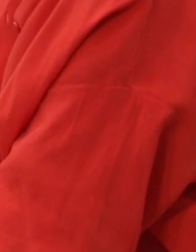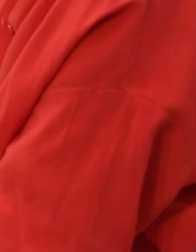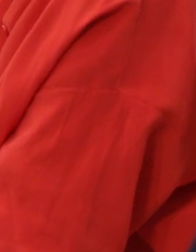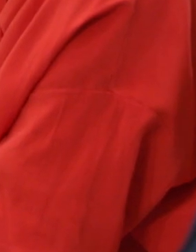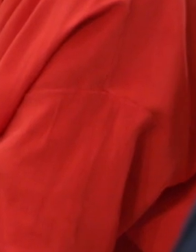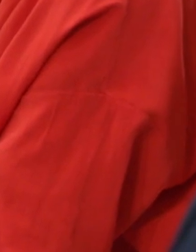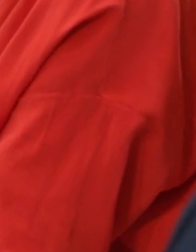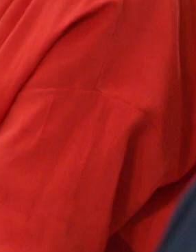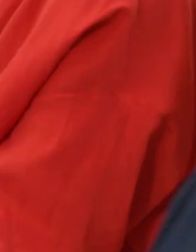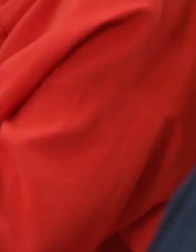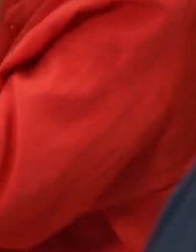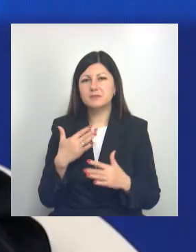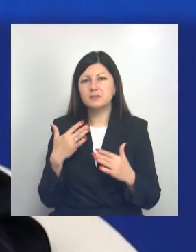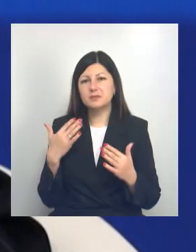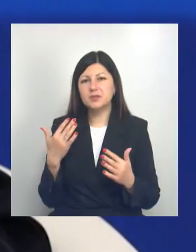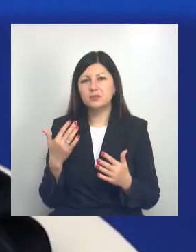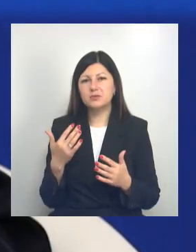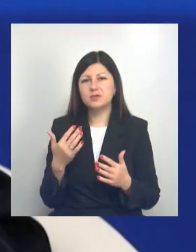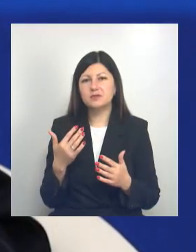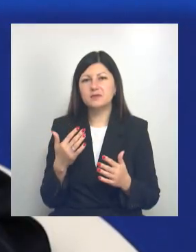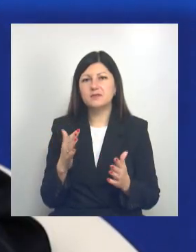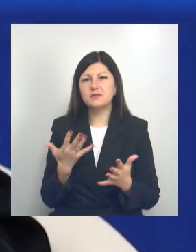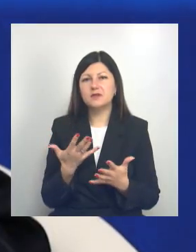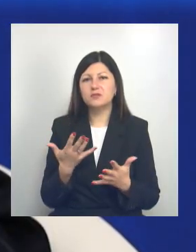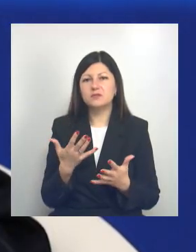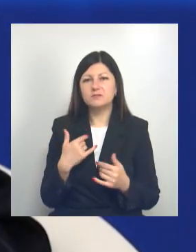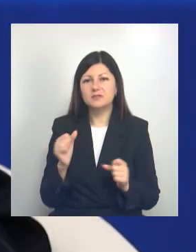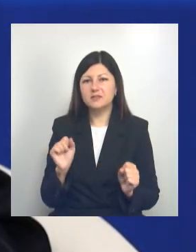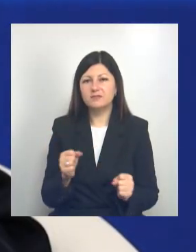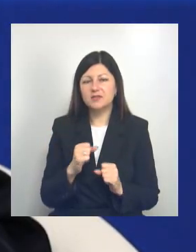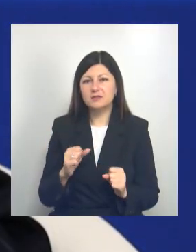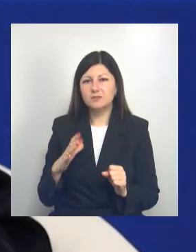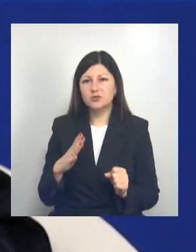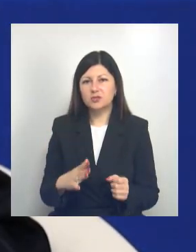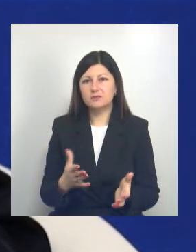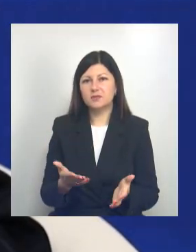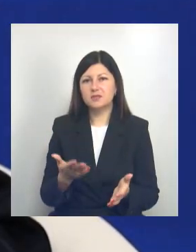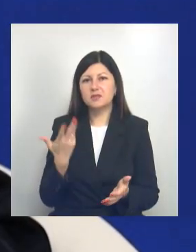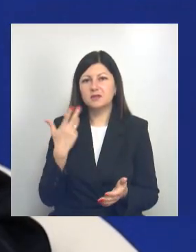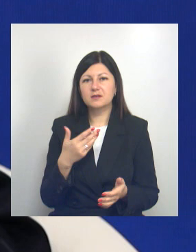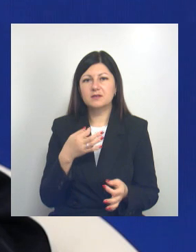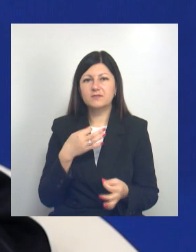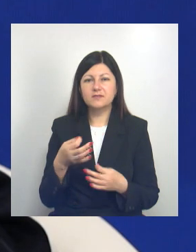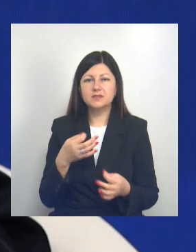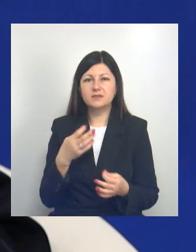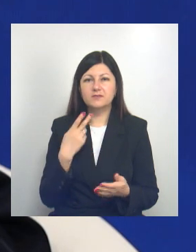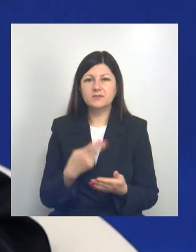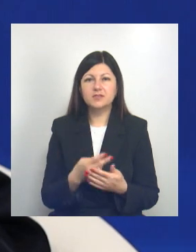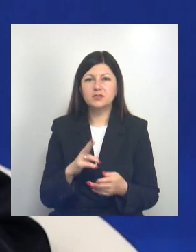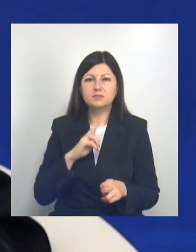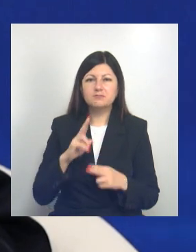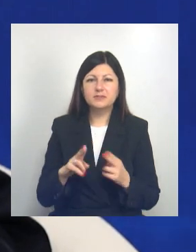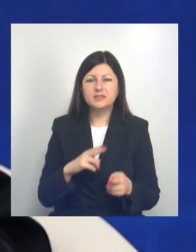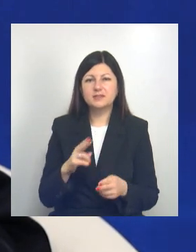например, в беседе. Иногда многие вещи, с которыми вообще невозможно мириться, да, и когда высказывается в виде там,